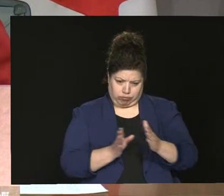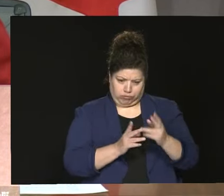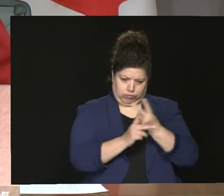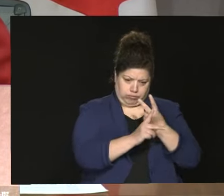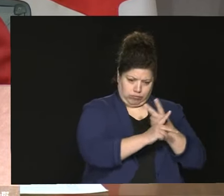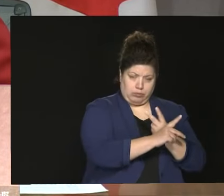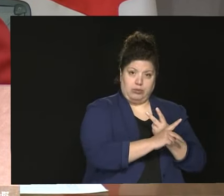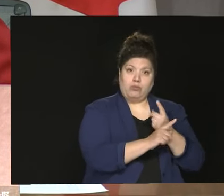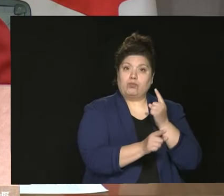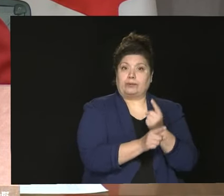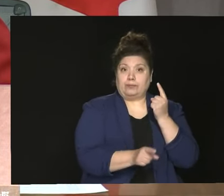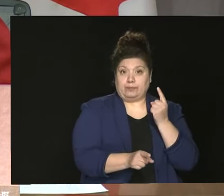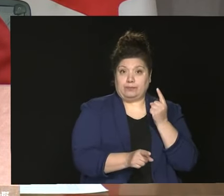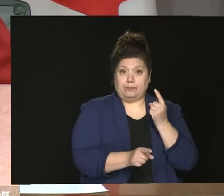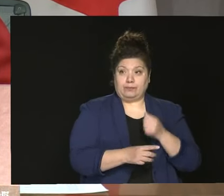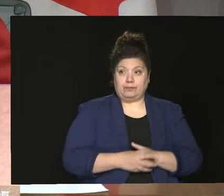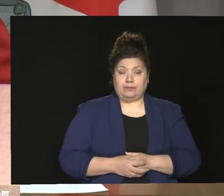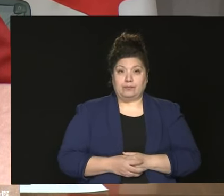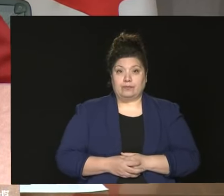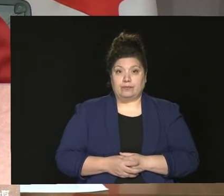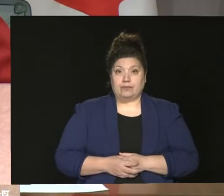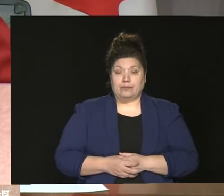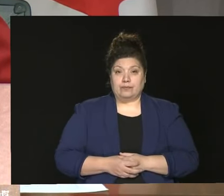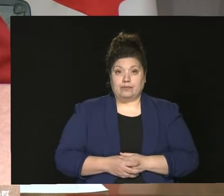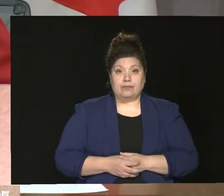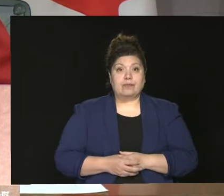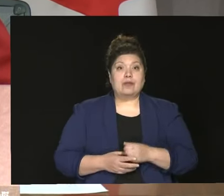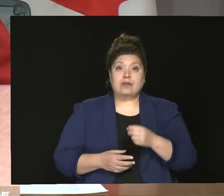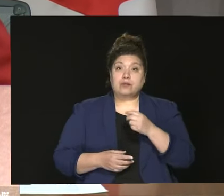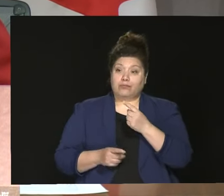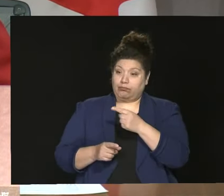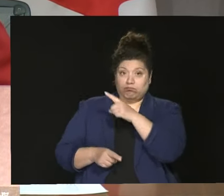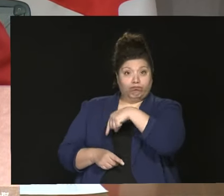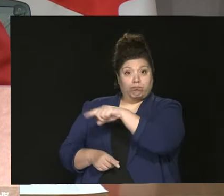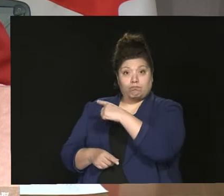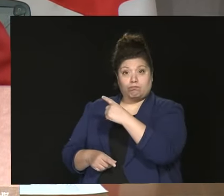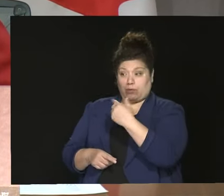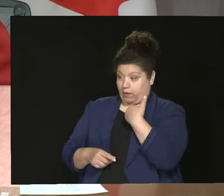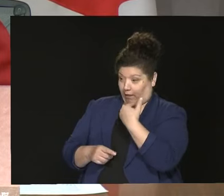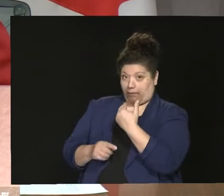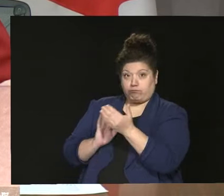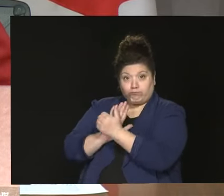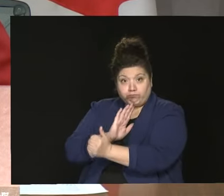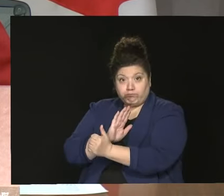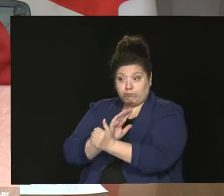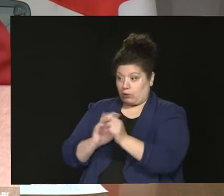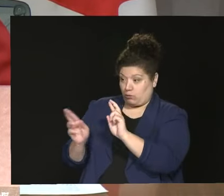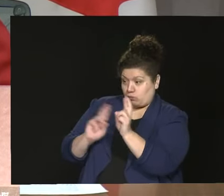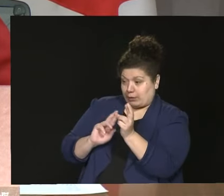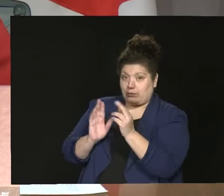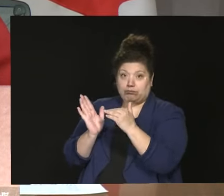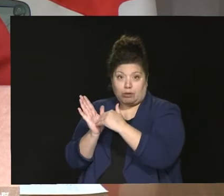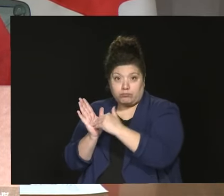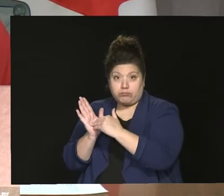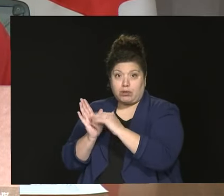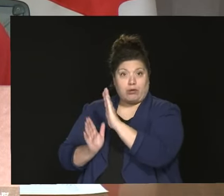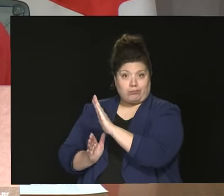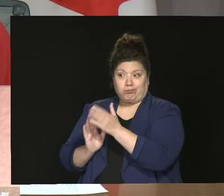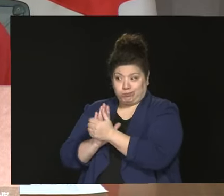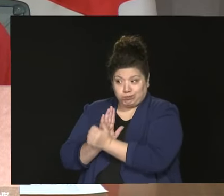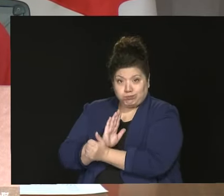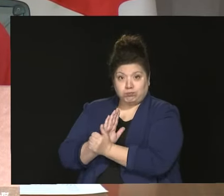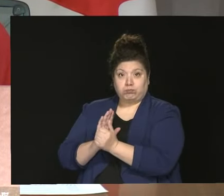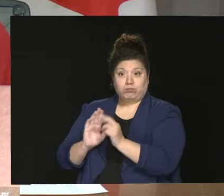une formation médicale. Alors, ça prendra un peu de temps, pas beaucoup de temps.